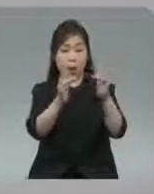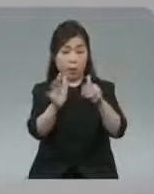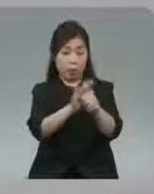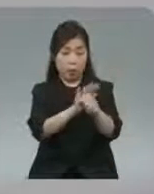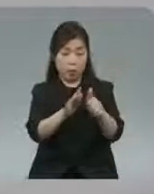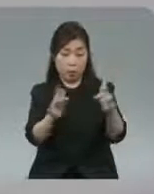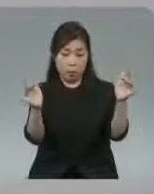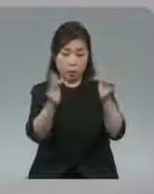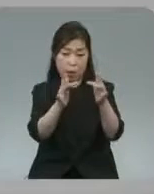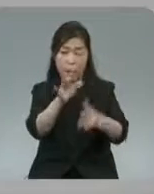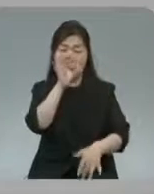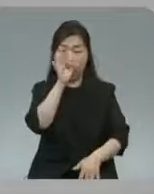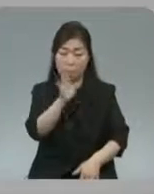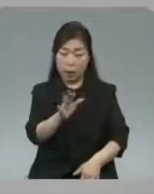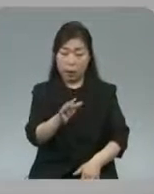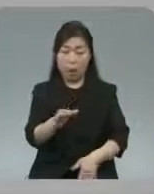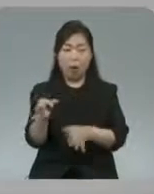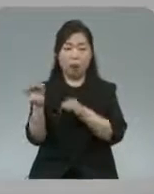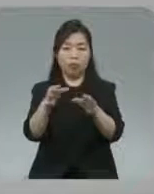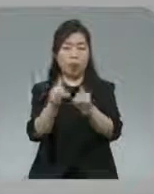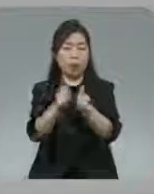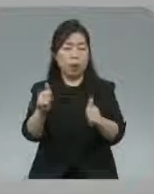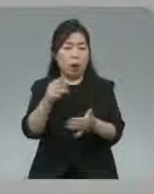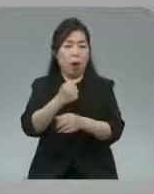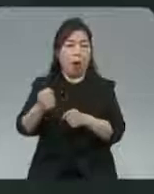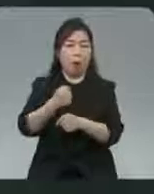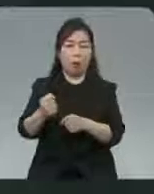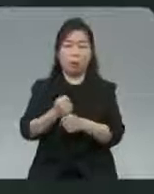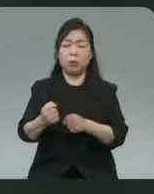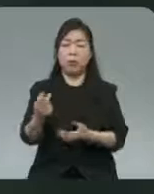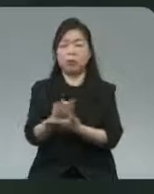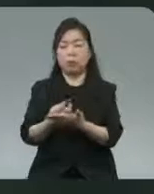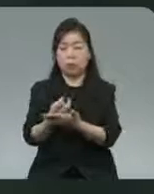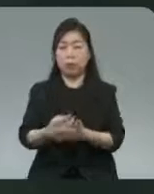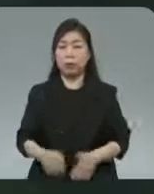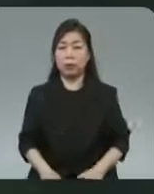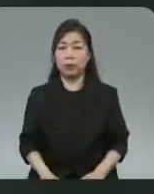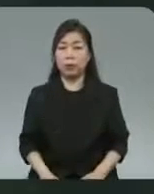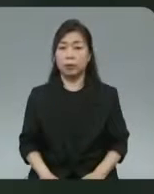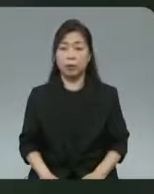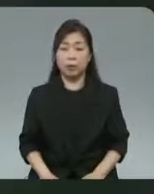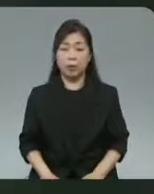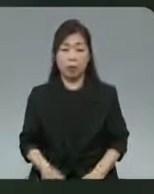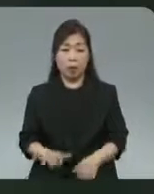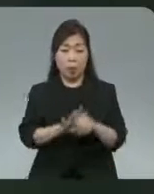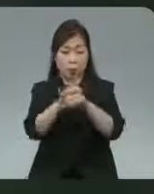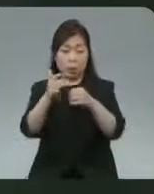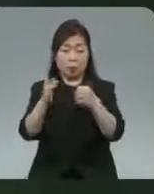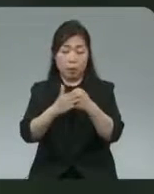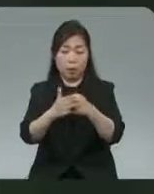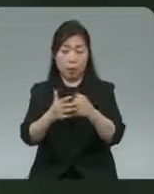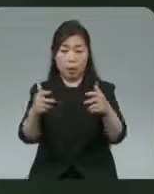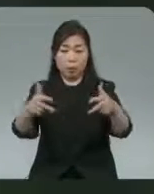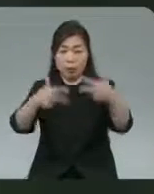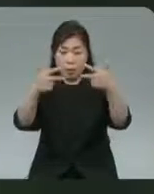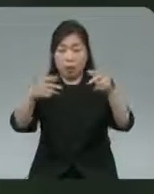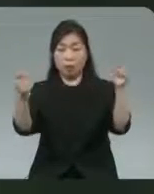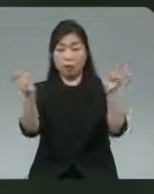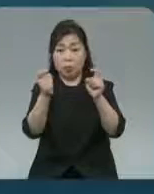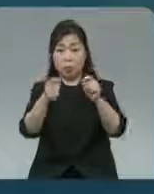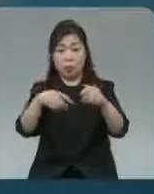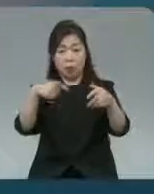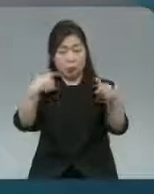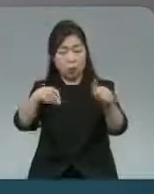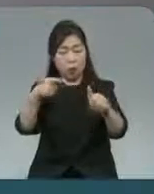itu dia tidak tahu mengapa hal itu terjadi dan saat itu adalah waktu makan siang yang sibuk sehingga sulit mencari tahu penyebabnya